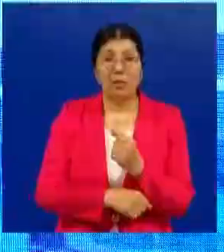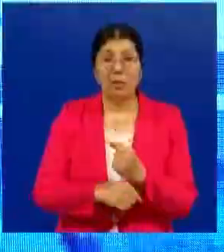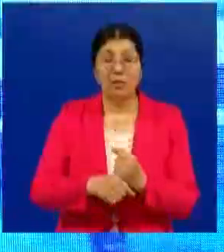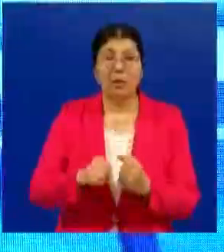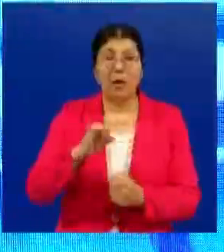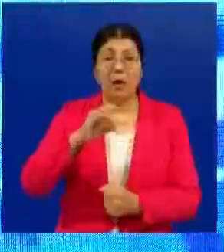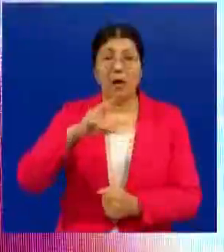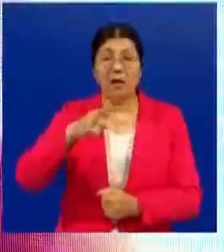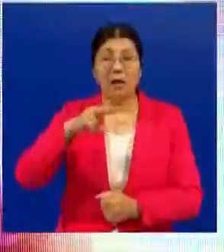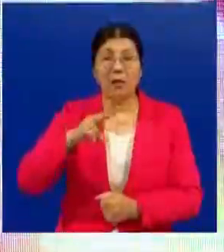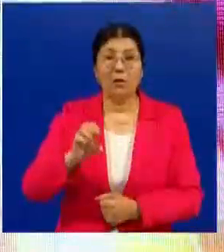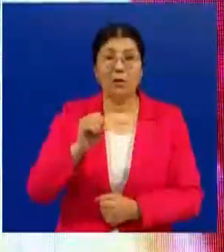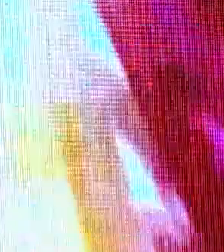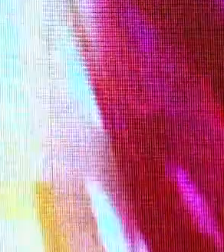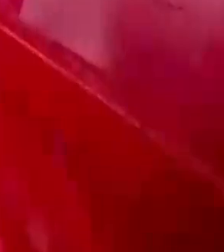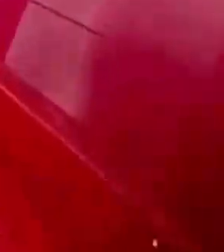Еспенбетова.